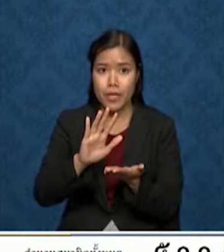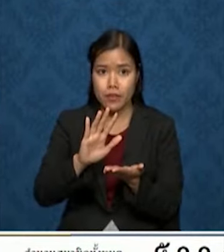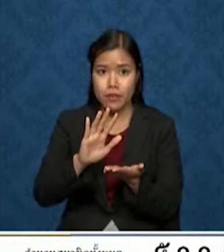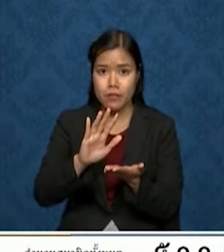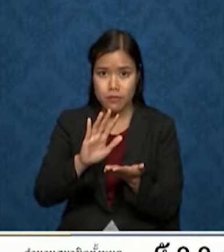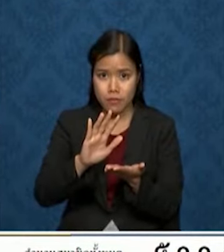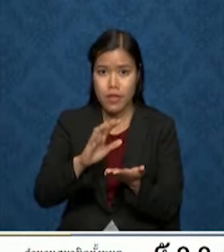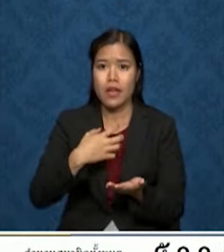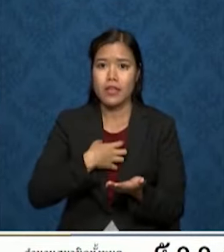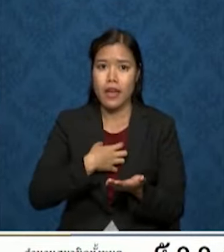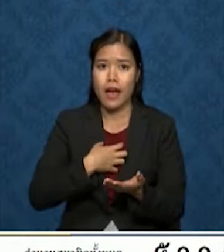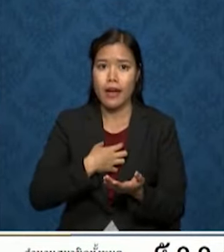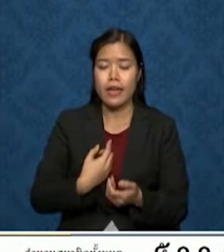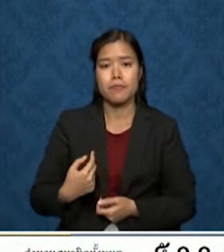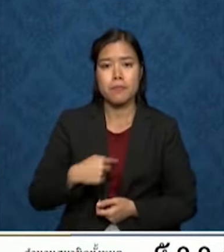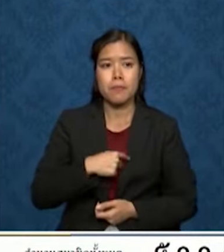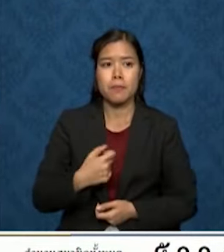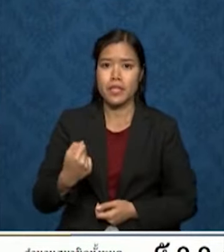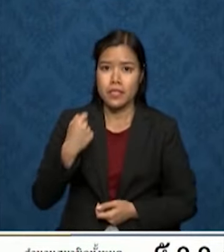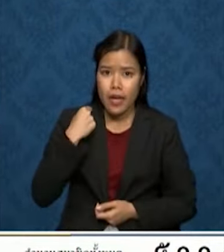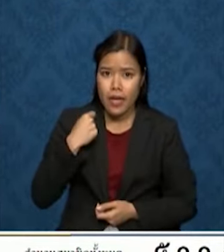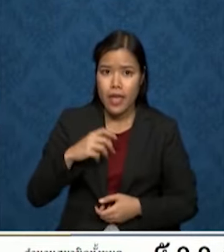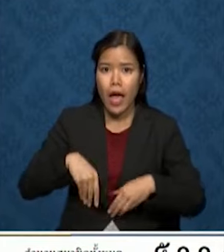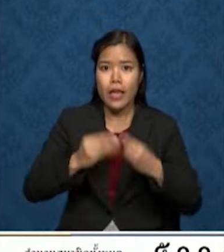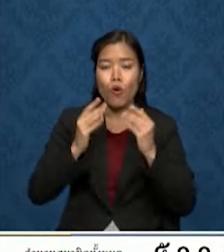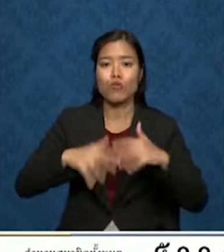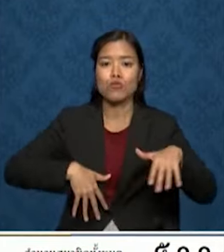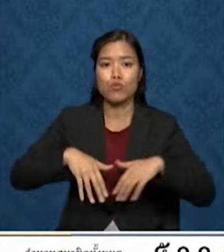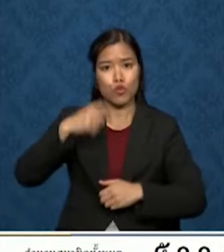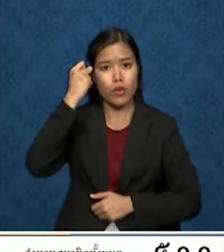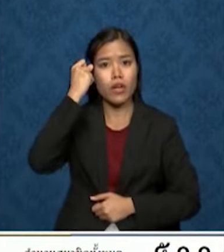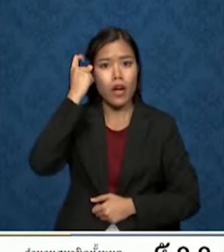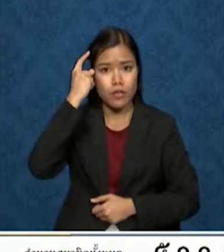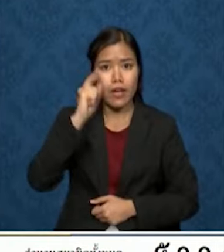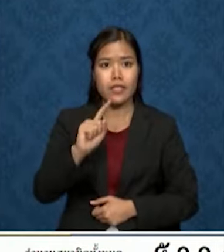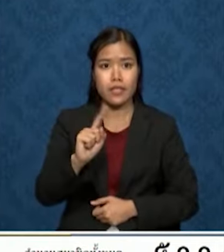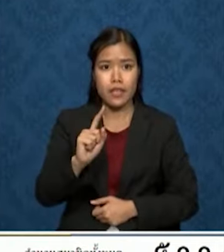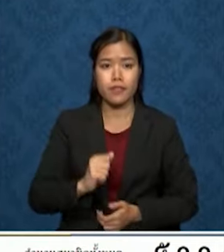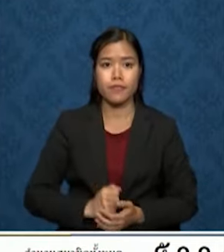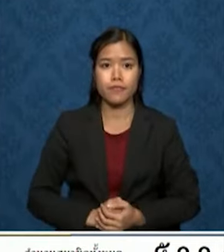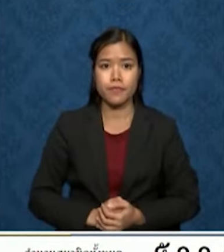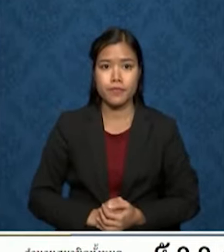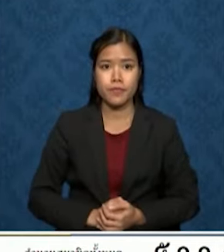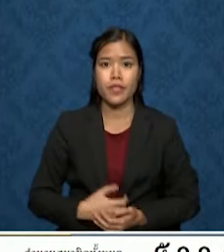อยากให้สรางความมนใจสรางความเข้าใจให้กัพี่น้ประชาชนให้มากกาดี